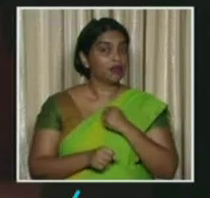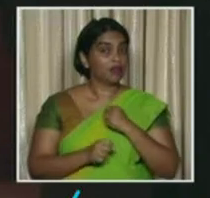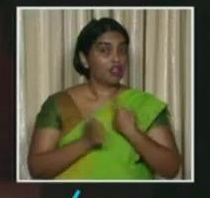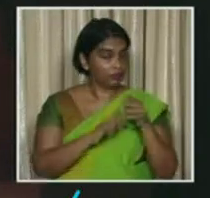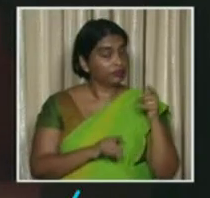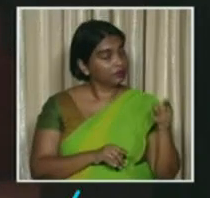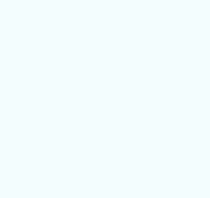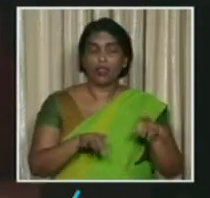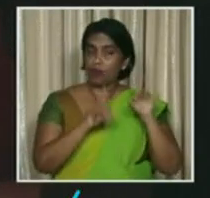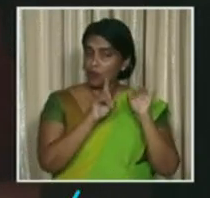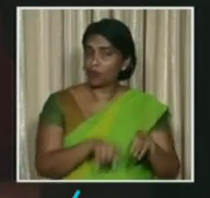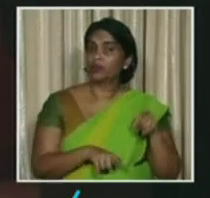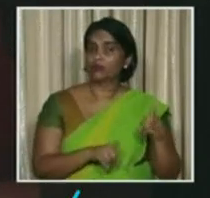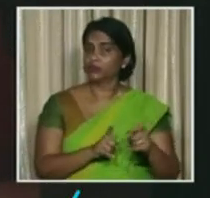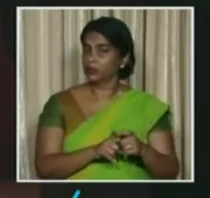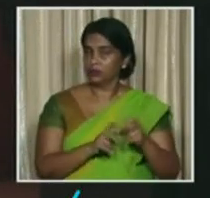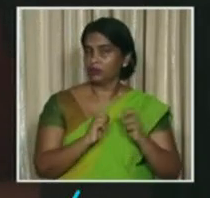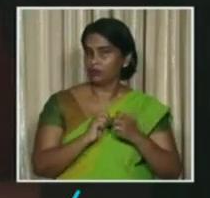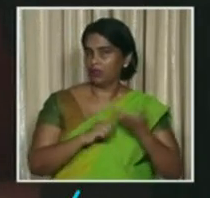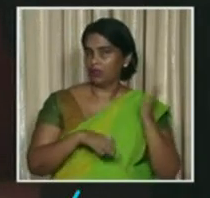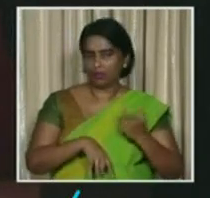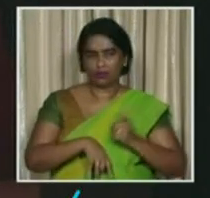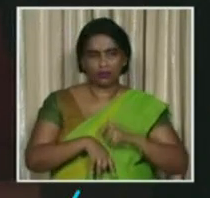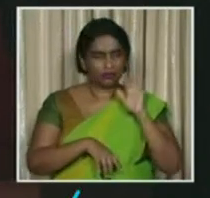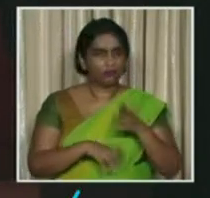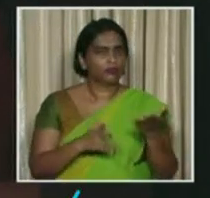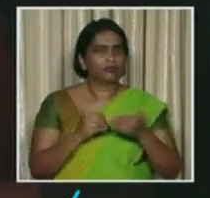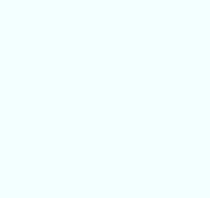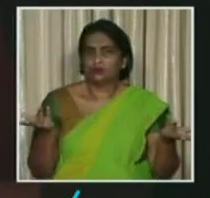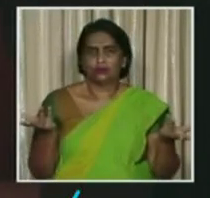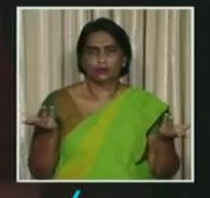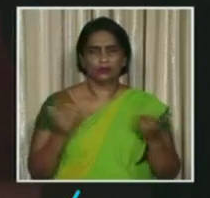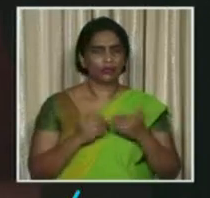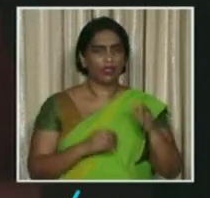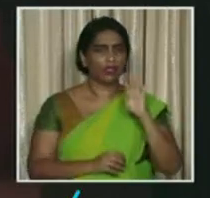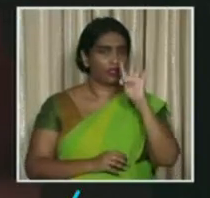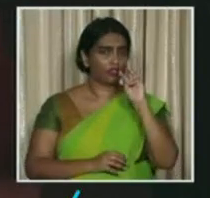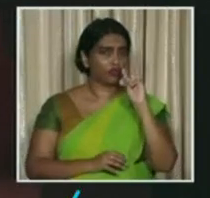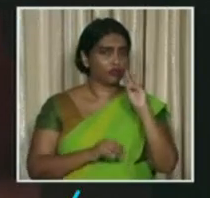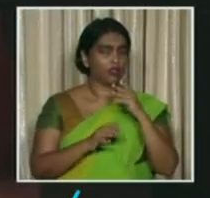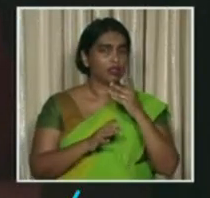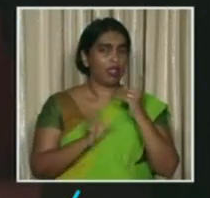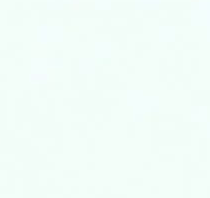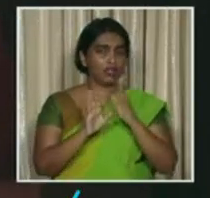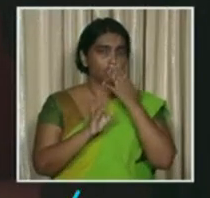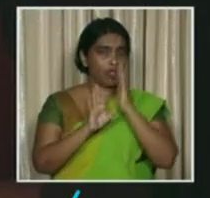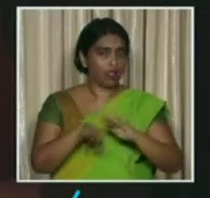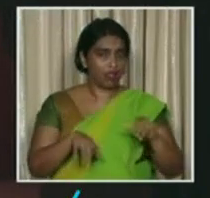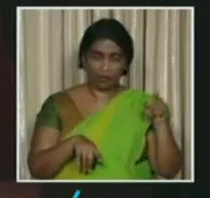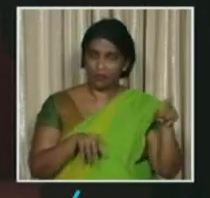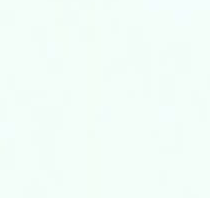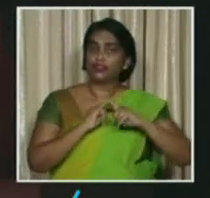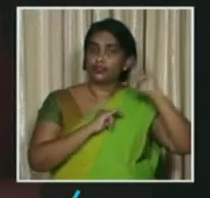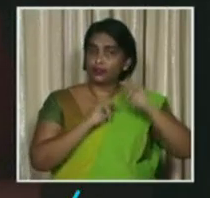රාජකීය විද්‍යාලයේ දරුවන්ටත් මේ ම්ලේච්ඡත්වයට මුහුණ දෙන්න තිබෙන මොහොතක මොකද්ද ඔබතුමා මේ 43 ලක්ෂ පාසල් දූ දරුවන්ගේ ඒ